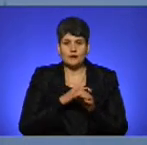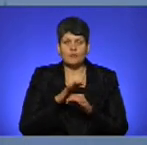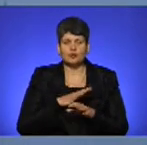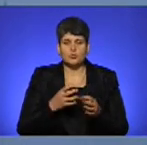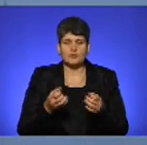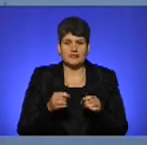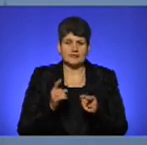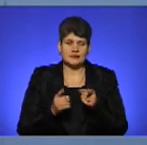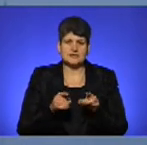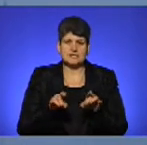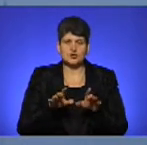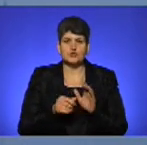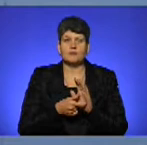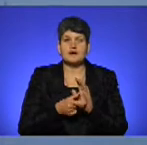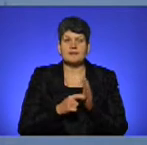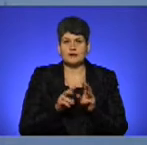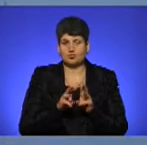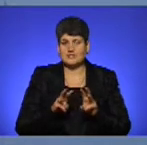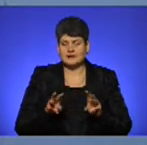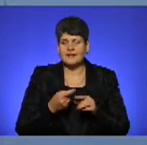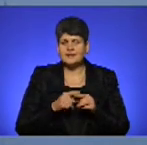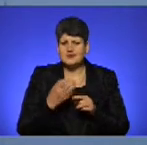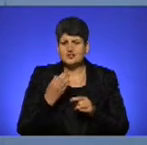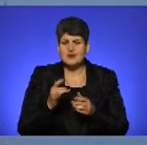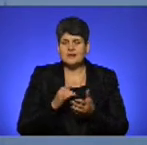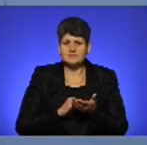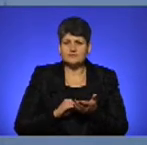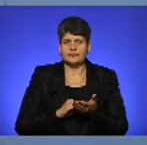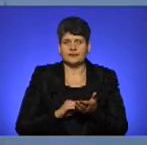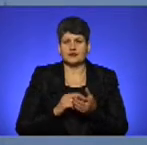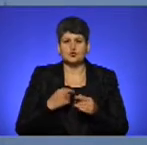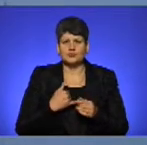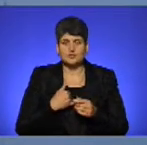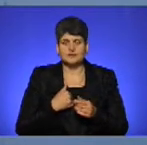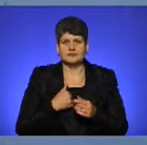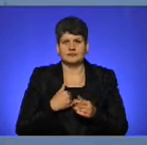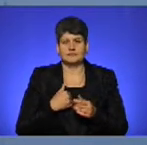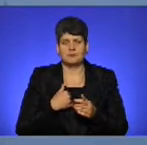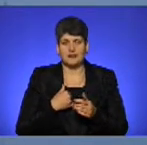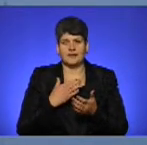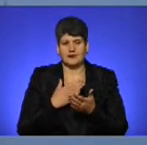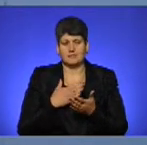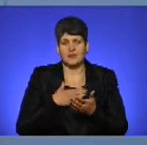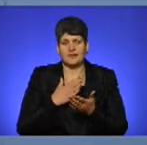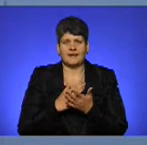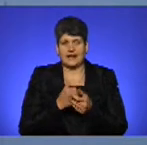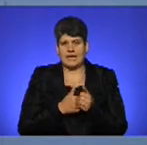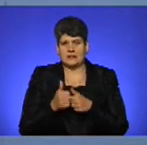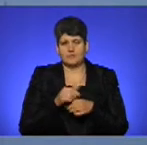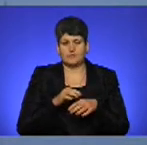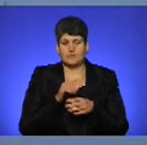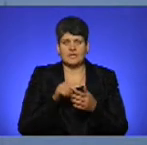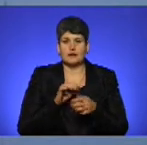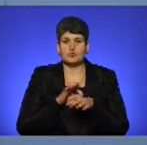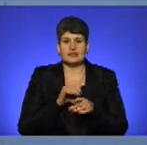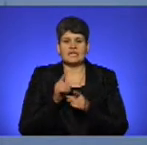дійсно за рішенням Кабінету міністрів, але це ще один раз говорить про те, що в нас ми все ж таки є лідерами в питаннях проведення адмінреформи. Це раз.